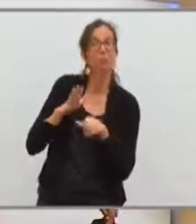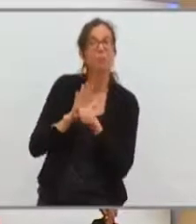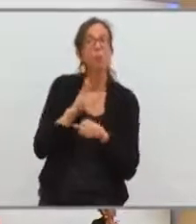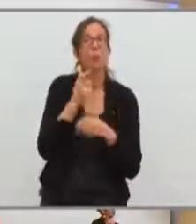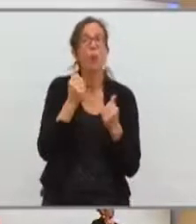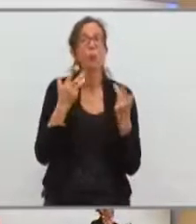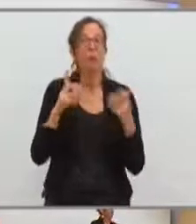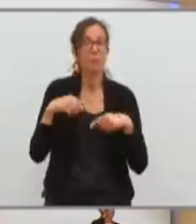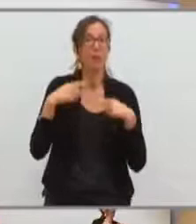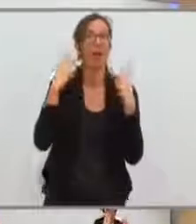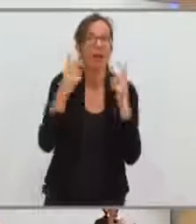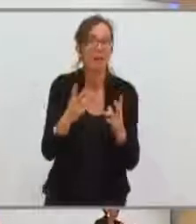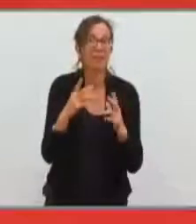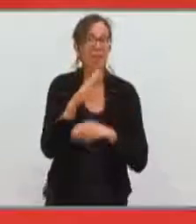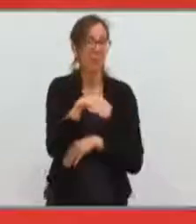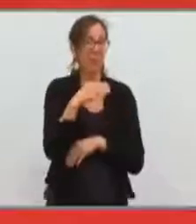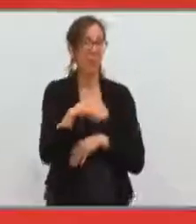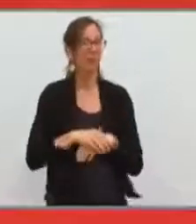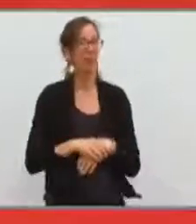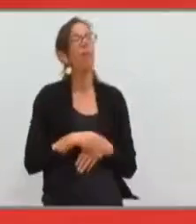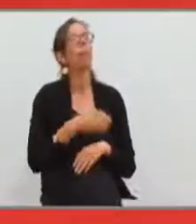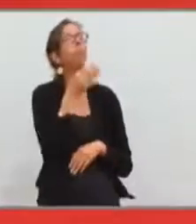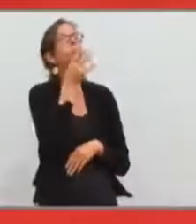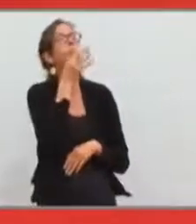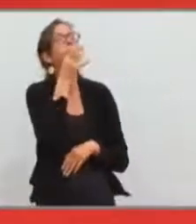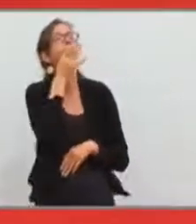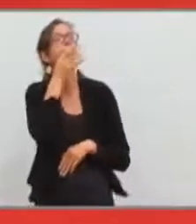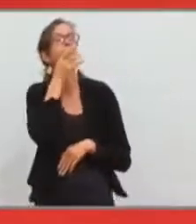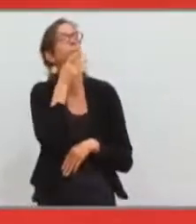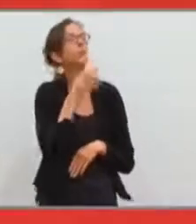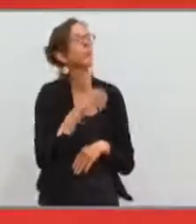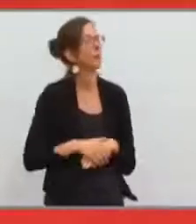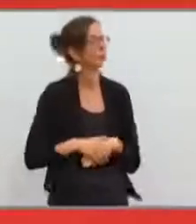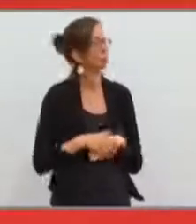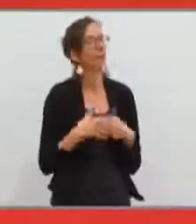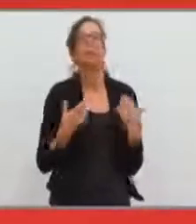je voudrais vous dire que je partage à 500% votre intervention. Et